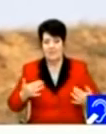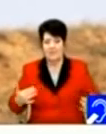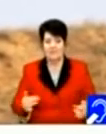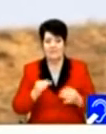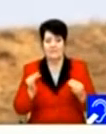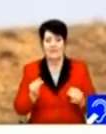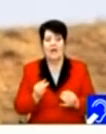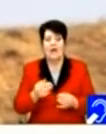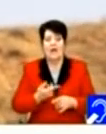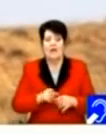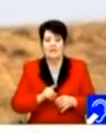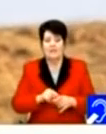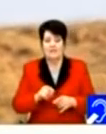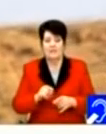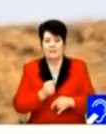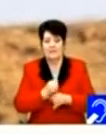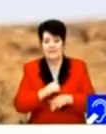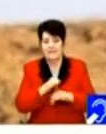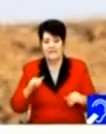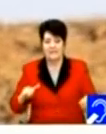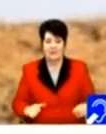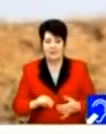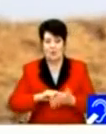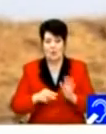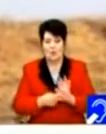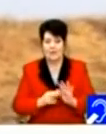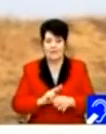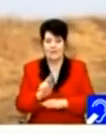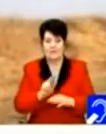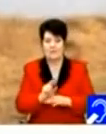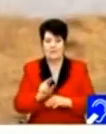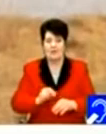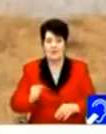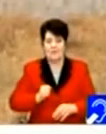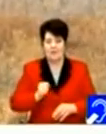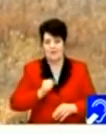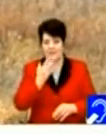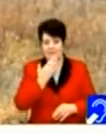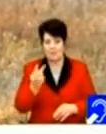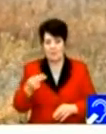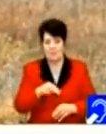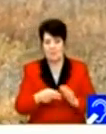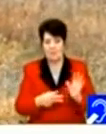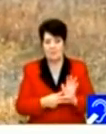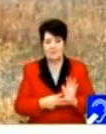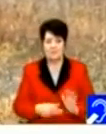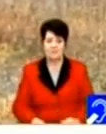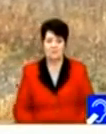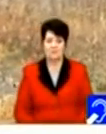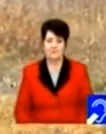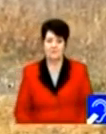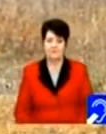în teren. Aplicația se desfășoară în conformitate cu planul de instruire a Armatei Naționale pentru anul 2018.